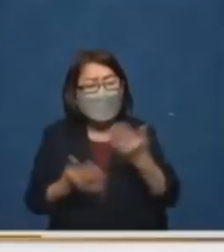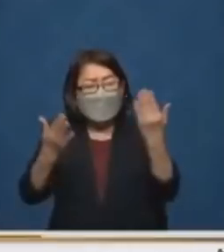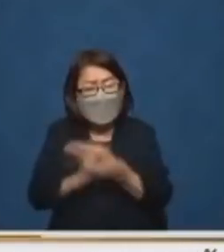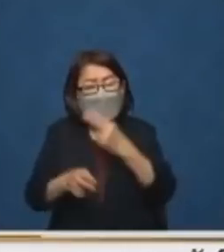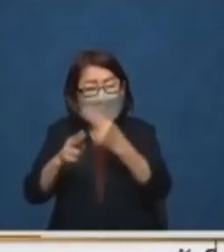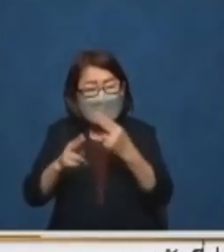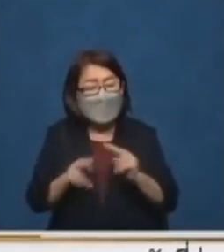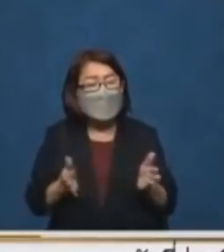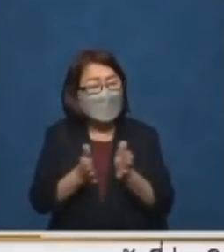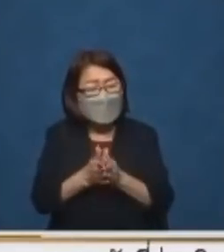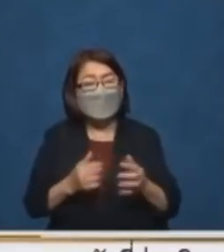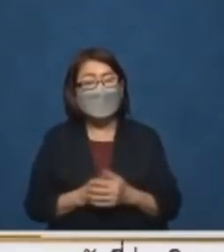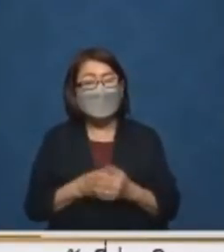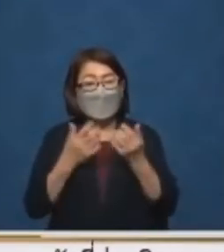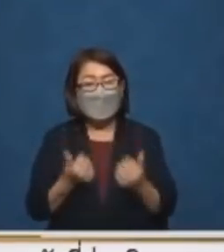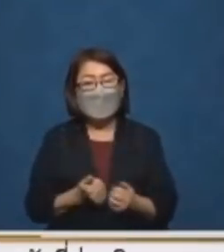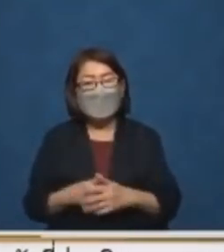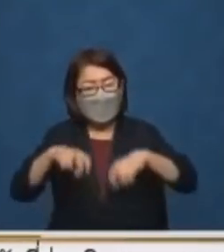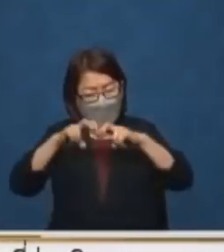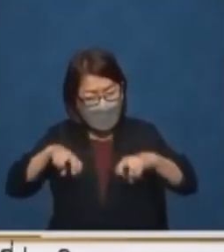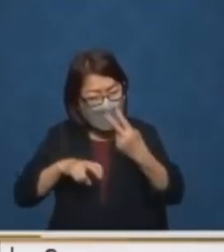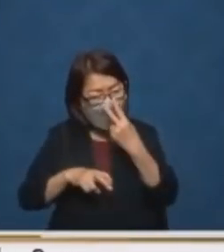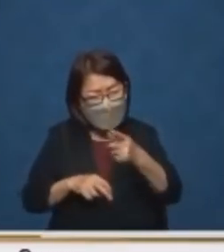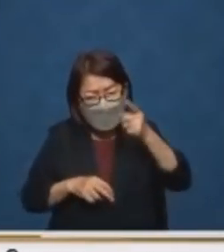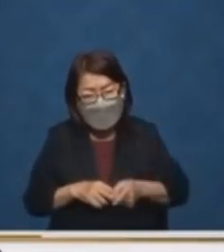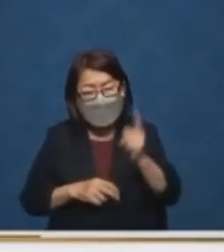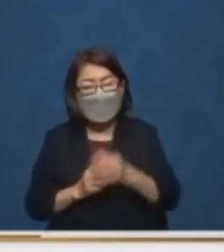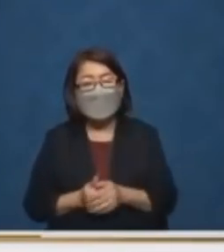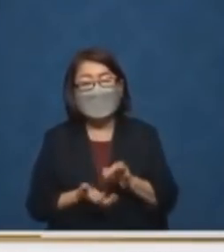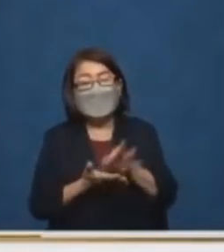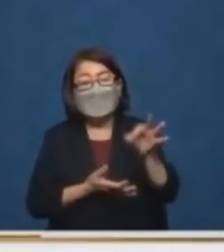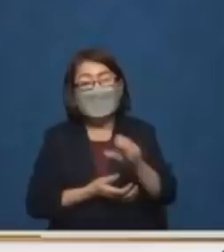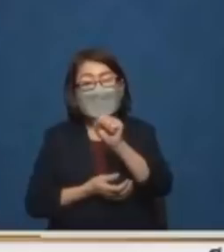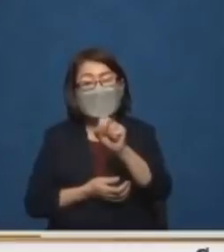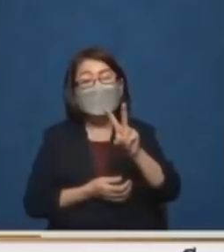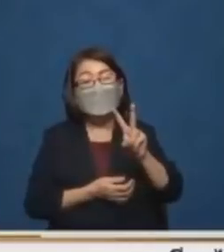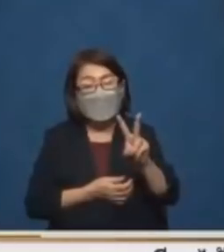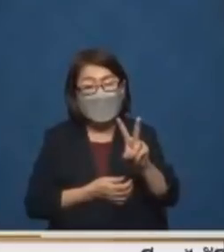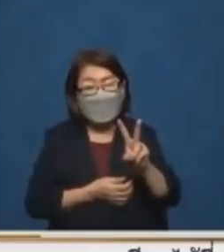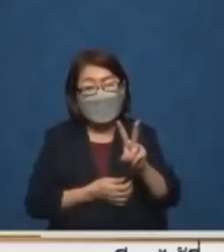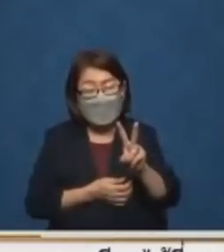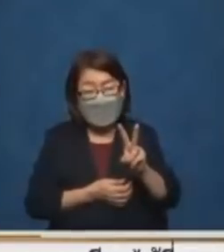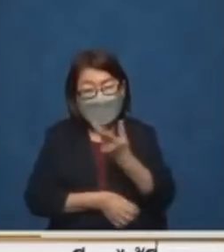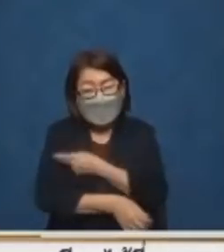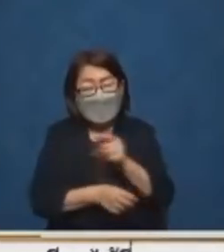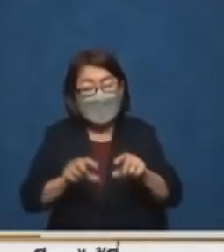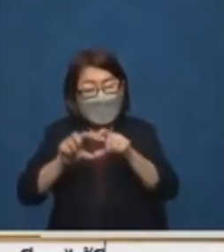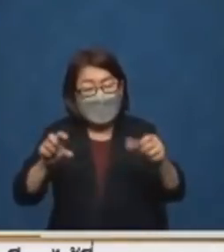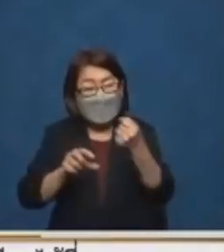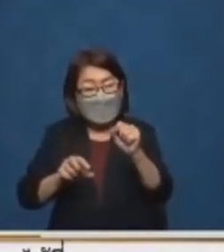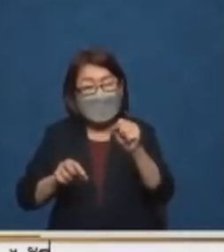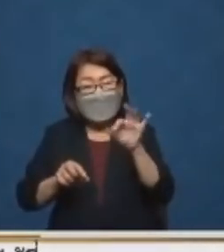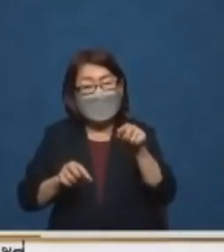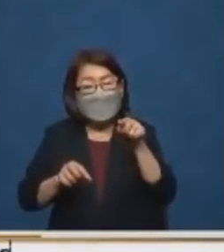บทำให้พบความจิว่าการจัดซ้อชิโนแวะในลอส 10.9 ไรอย้ดตั้งแต่วัน